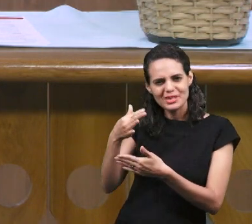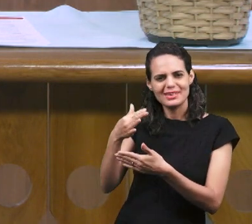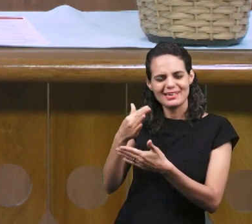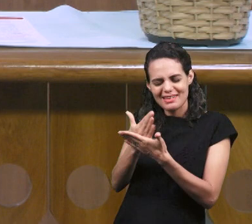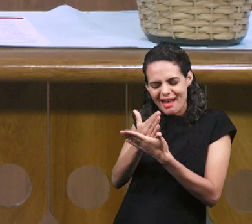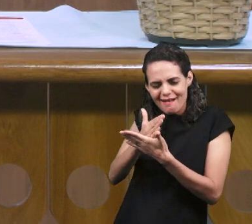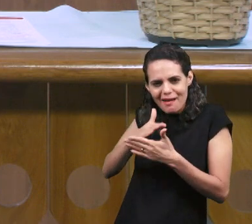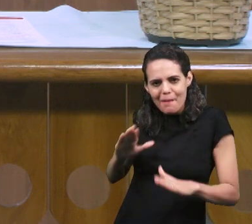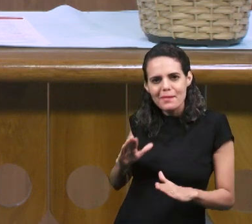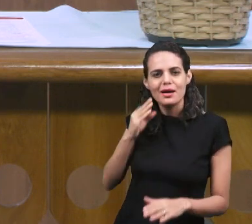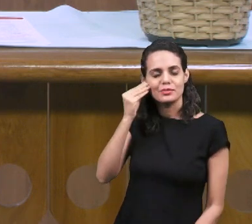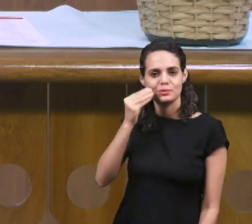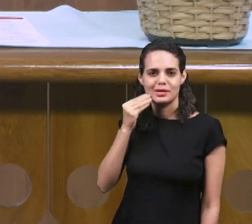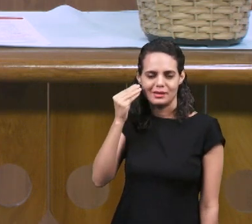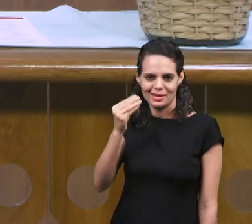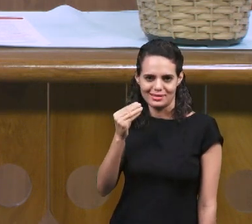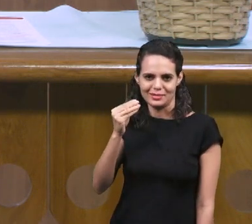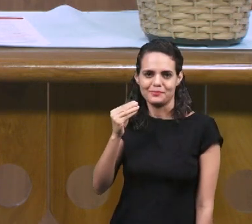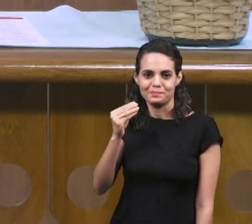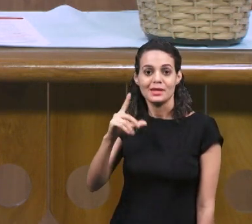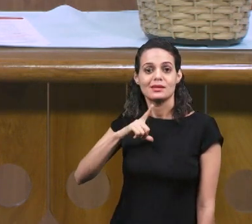après la Pentecôte.